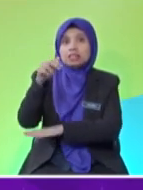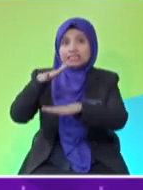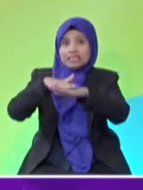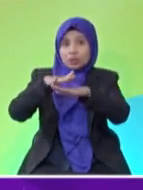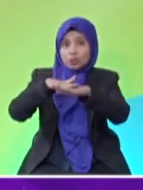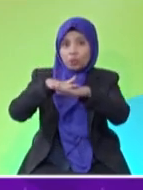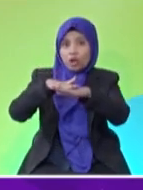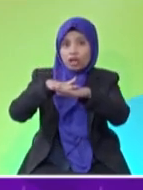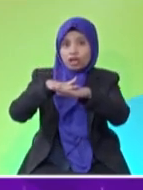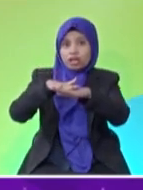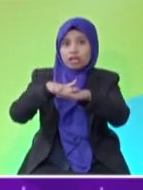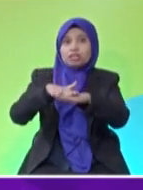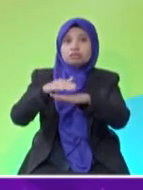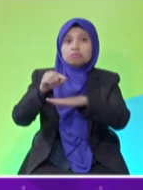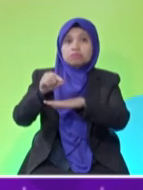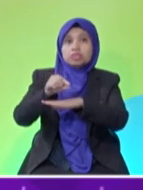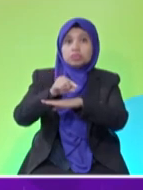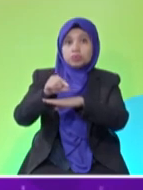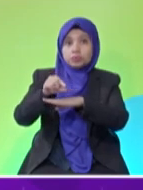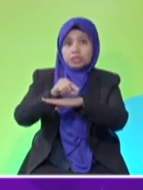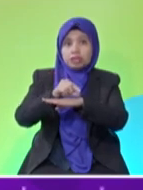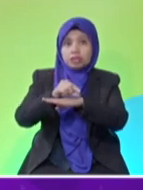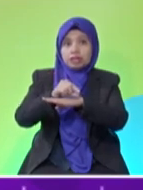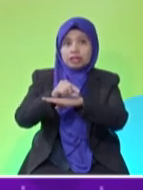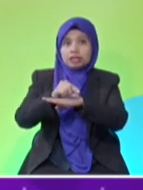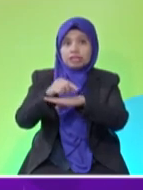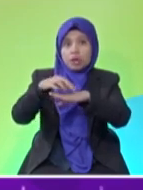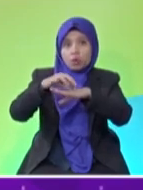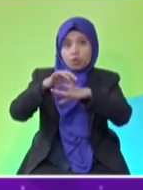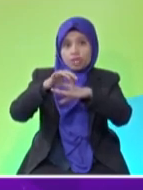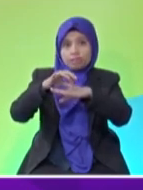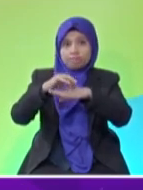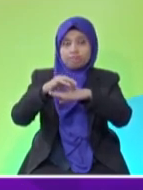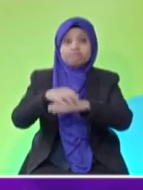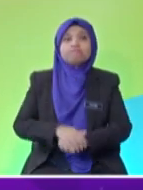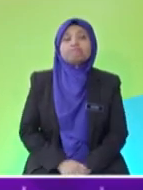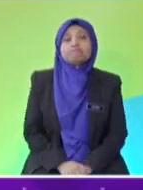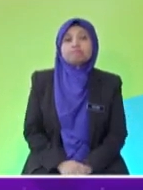sentuhan pula menggunakan kulit kita